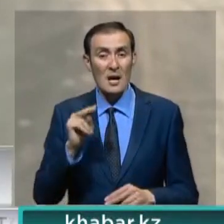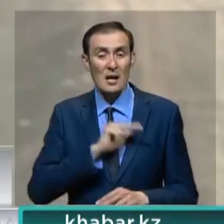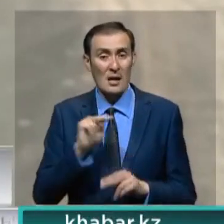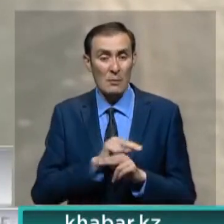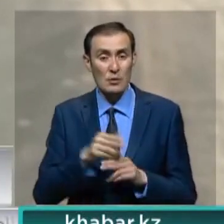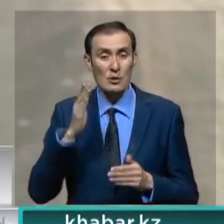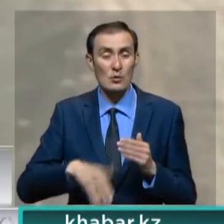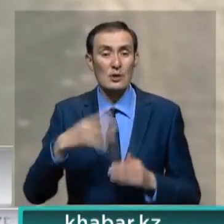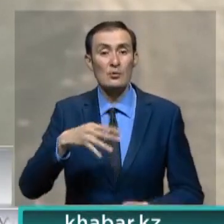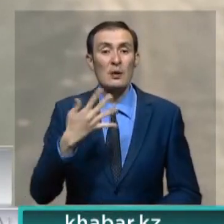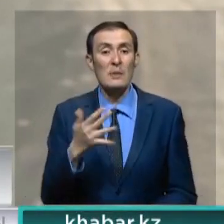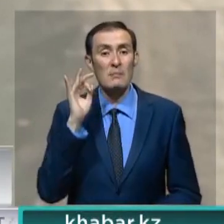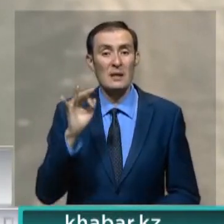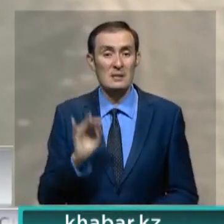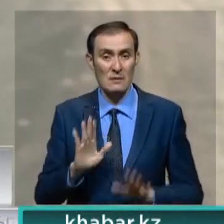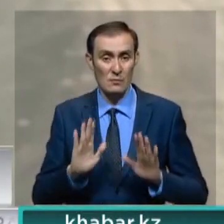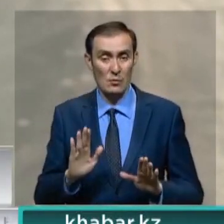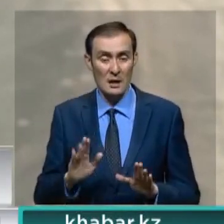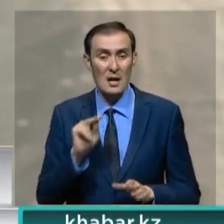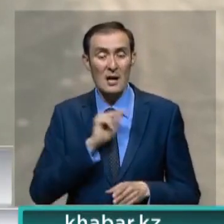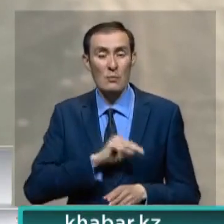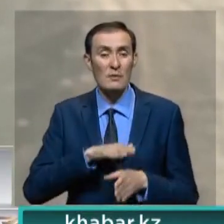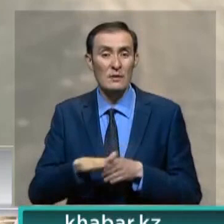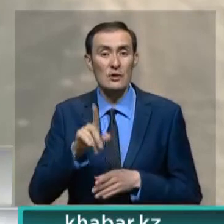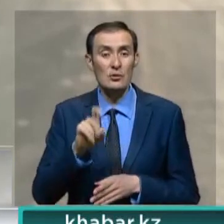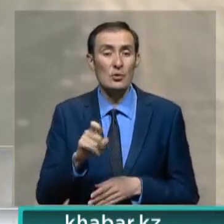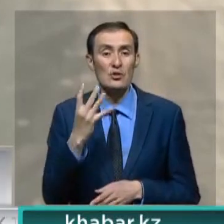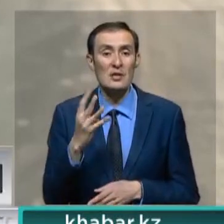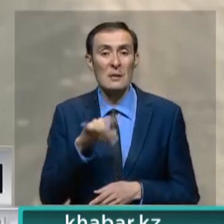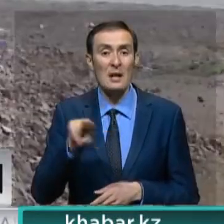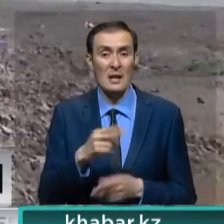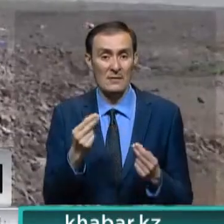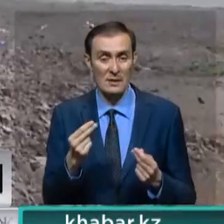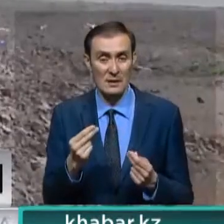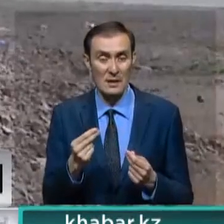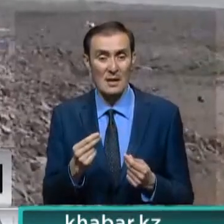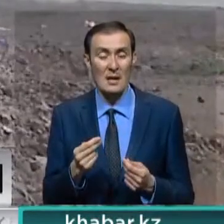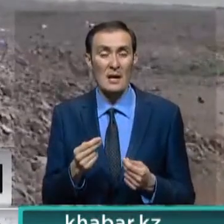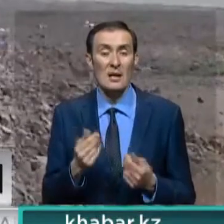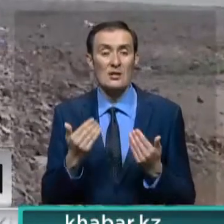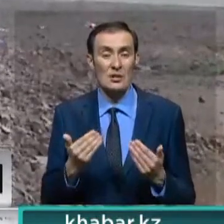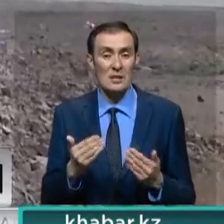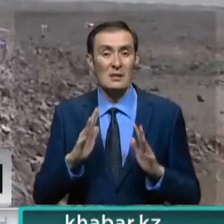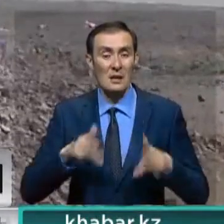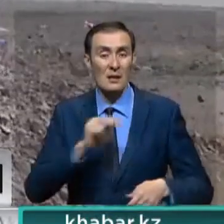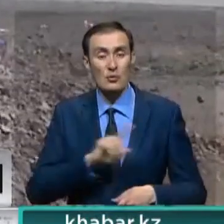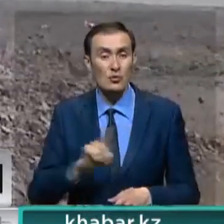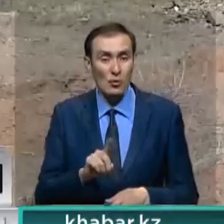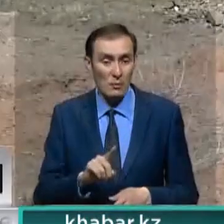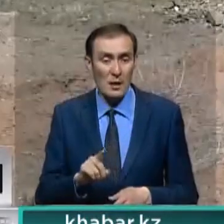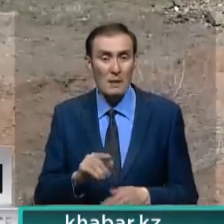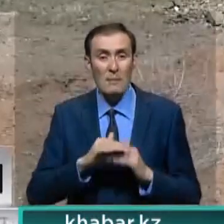на 45%. То есть работы выполнены на 104 миллиарда тенге. Техника на дорогу сейчас выходит лишь для того,